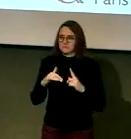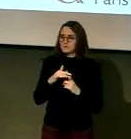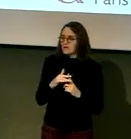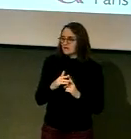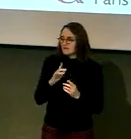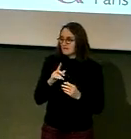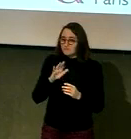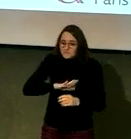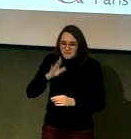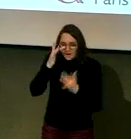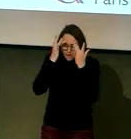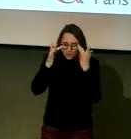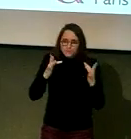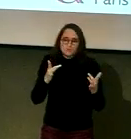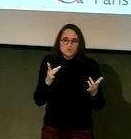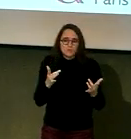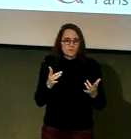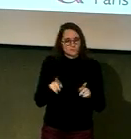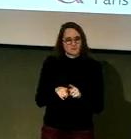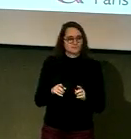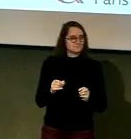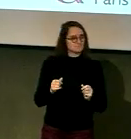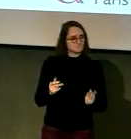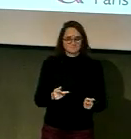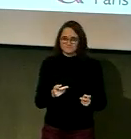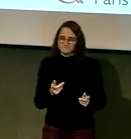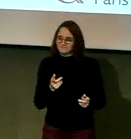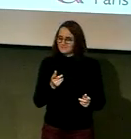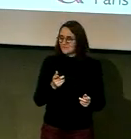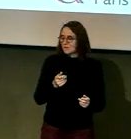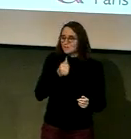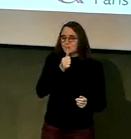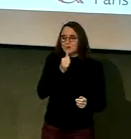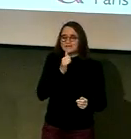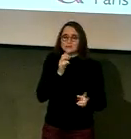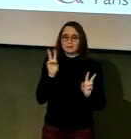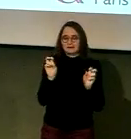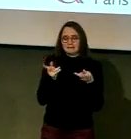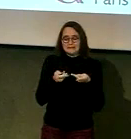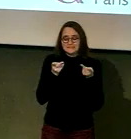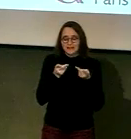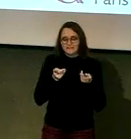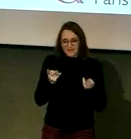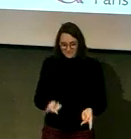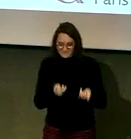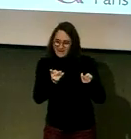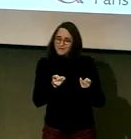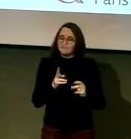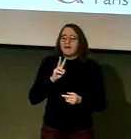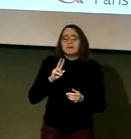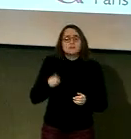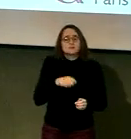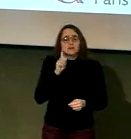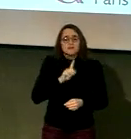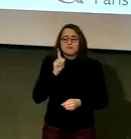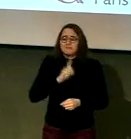cette culture et la valorisation de la consommation des boissons considérées légères, parce que les femmes qui consomment, attention, elles ne